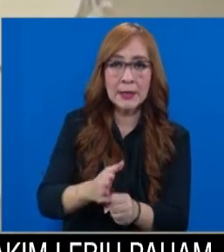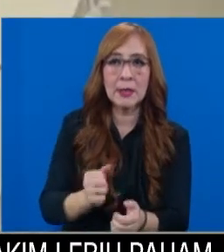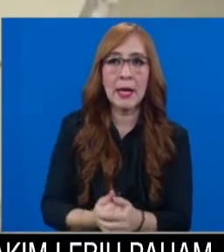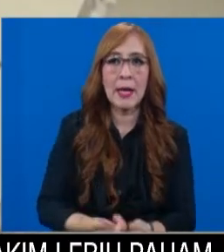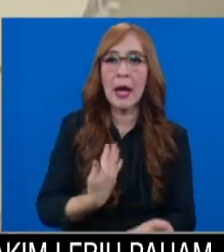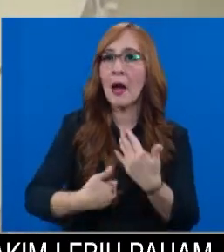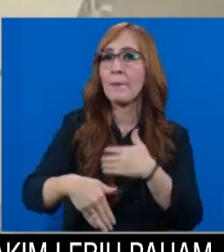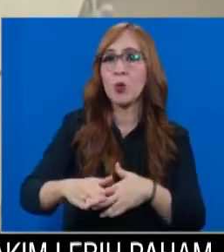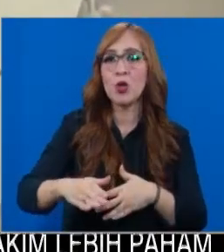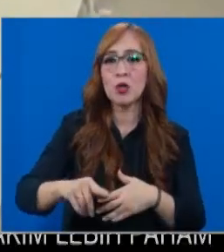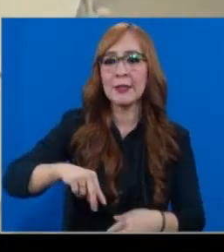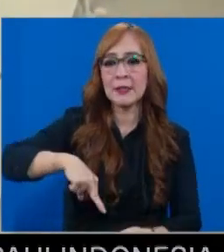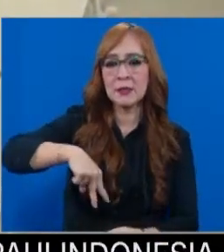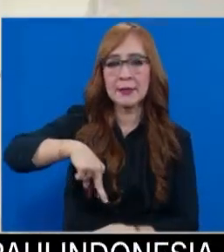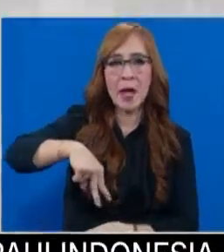kaki.